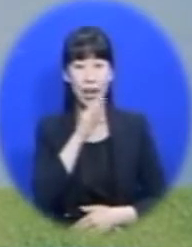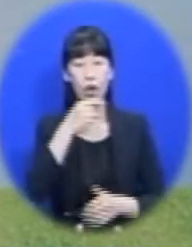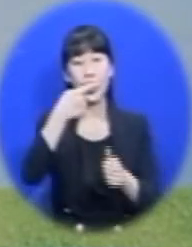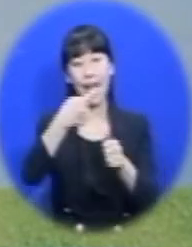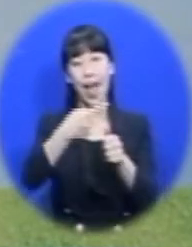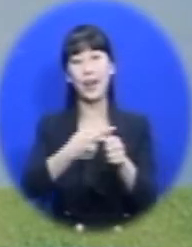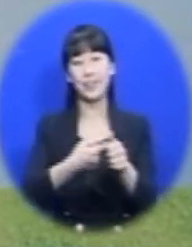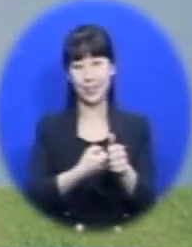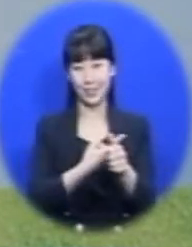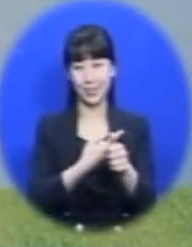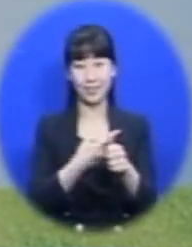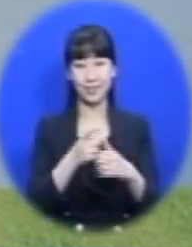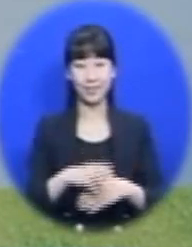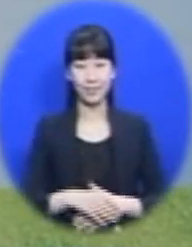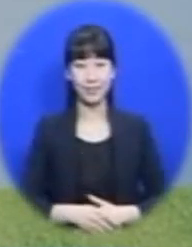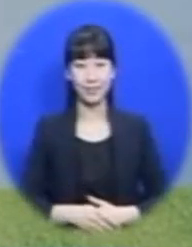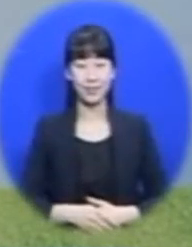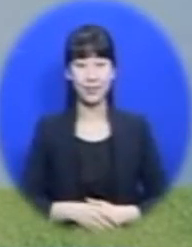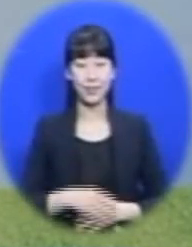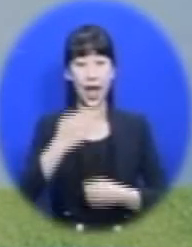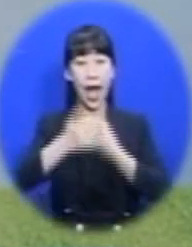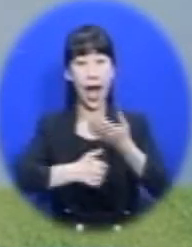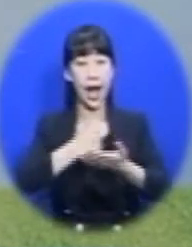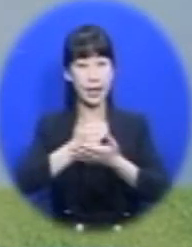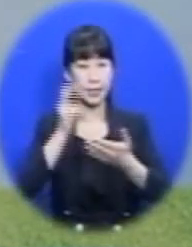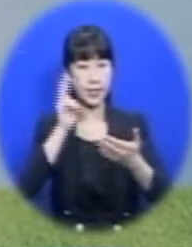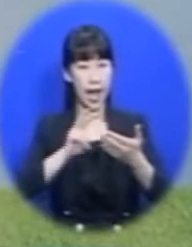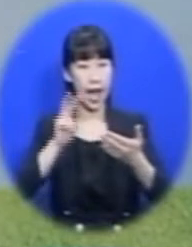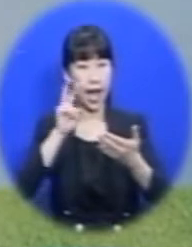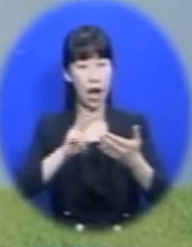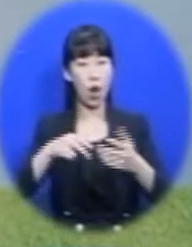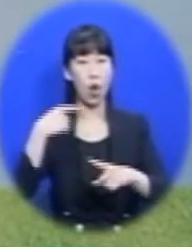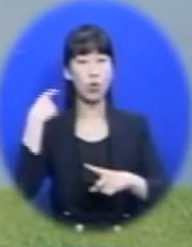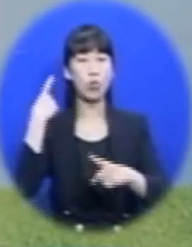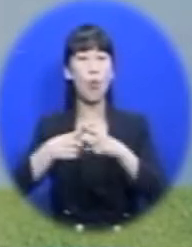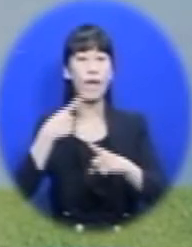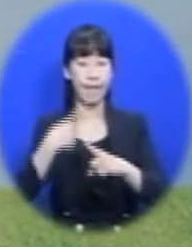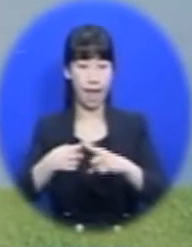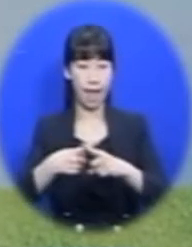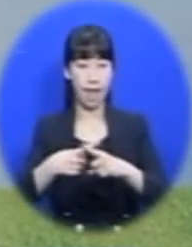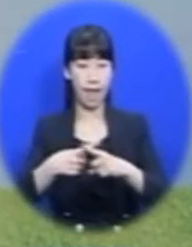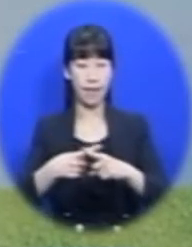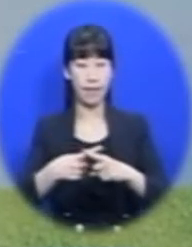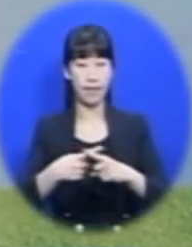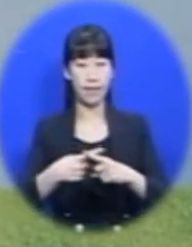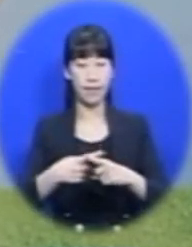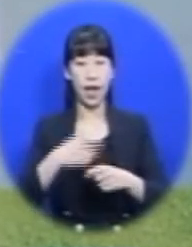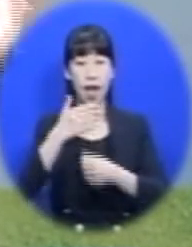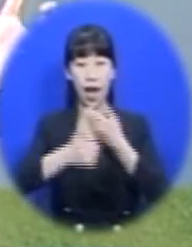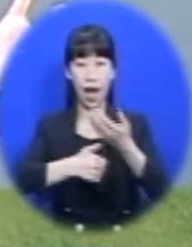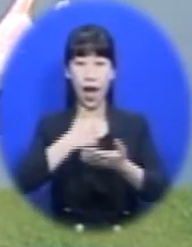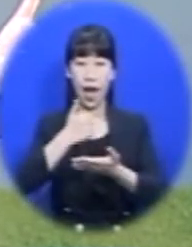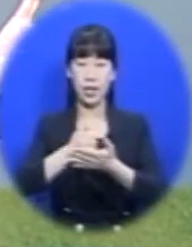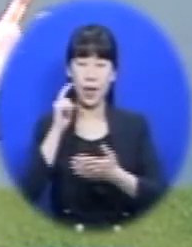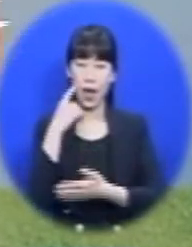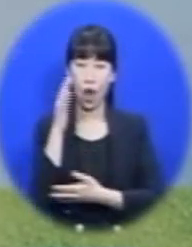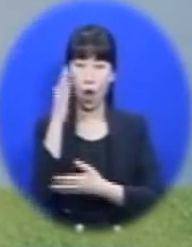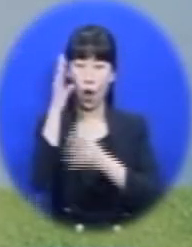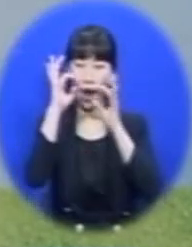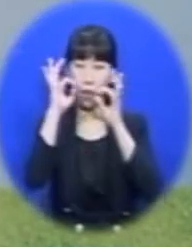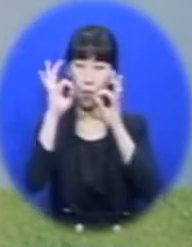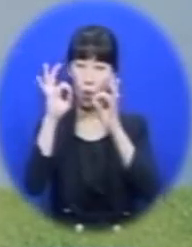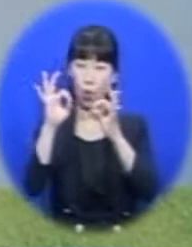나오는 거예요. 하나님을 찬양하는 것도 마찬가지입니다. 우리가 하나님의 나라를 보고 그 영광을 보고